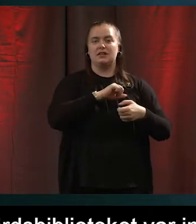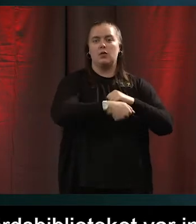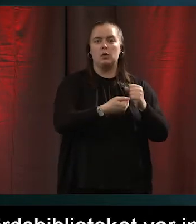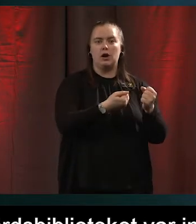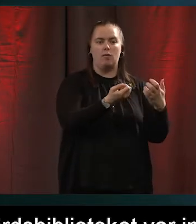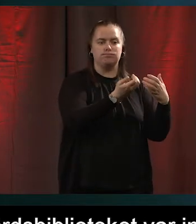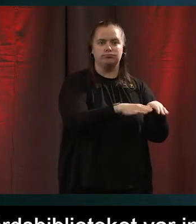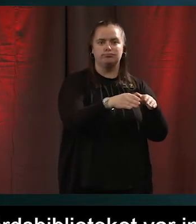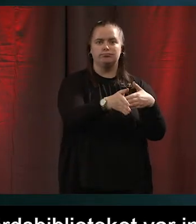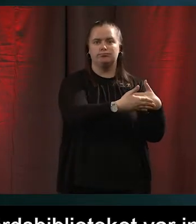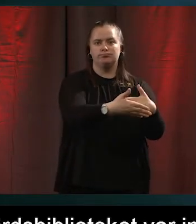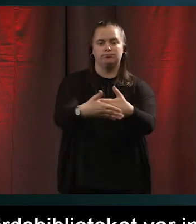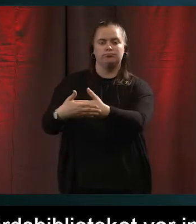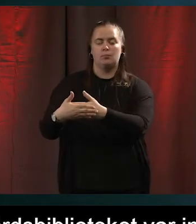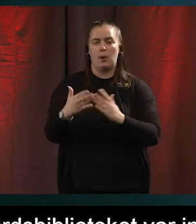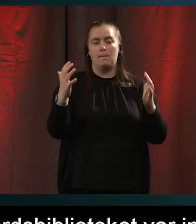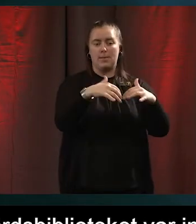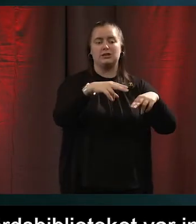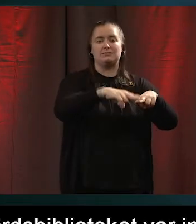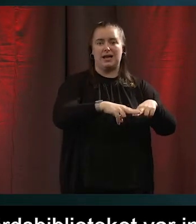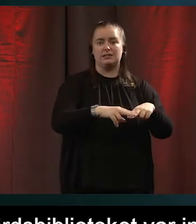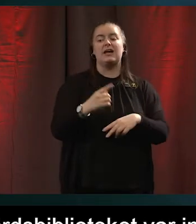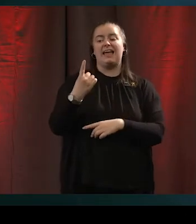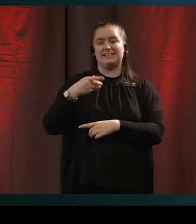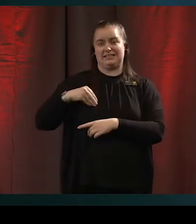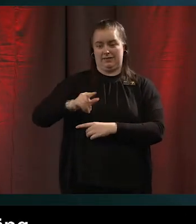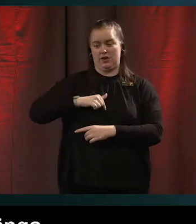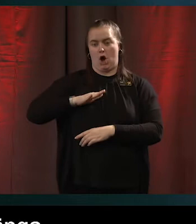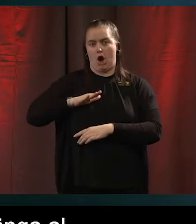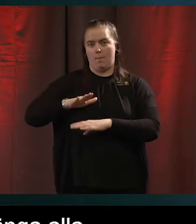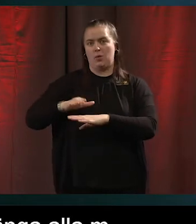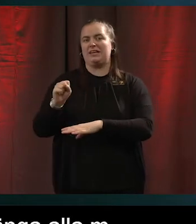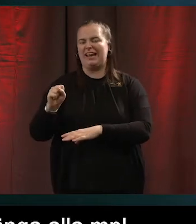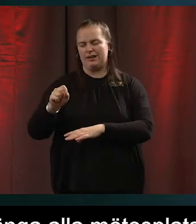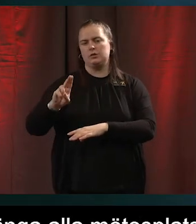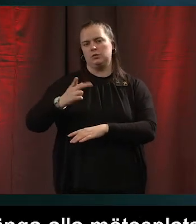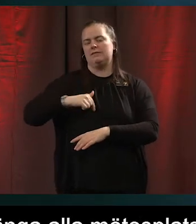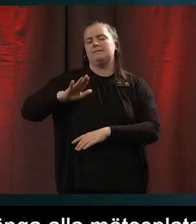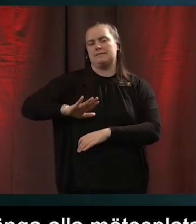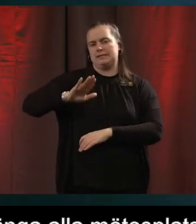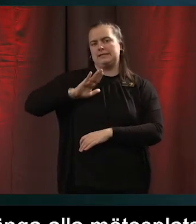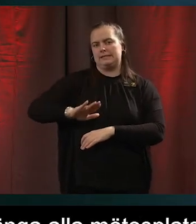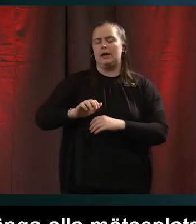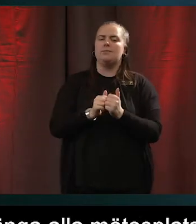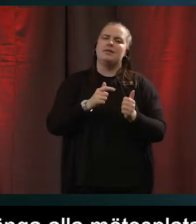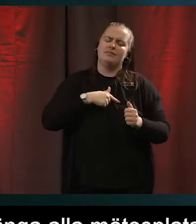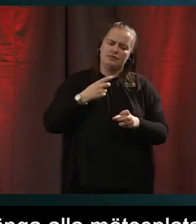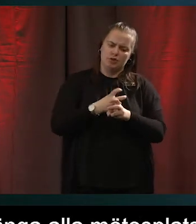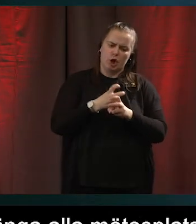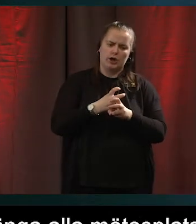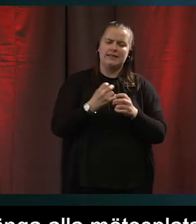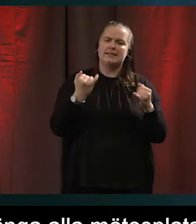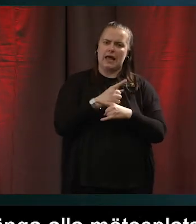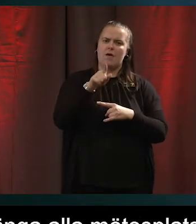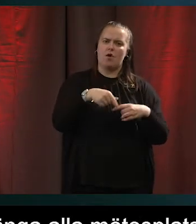flera av de satsningarna vi hade på gång har vi fått avvakta med just nu. Men vi försöker ju ställa om snarare än att ställa in